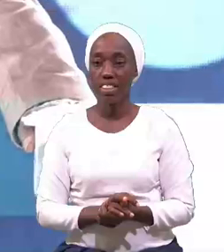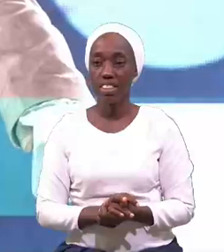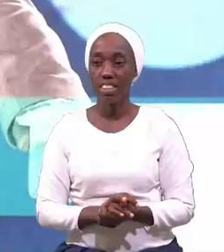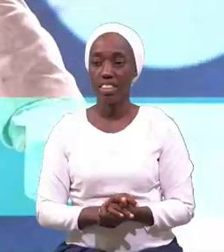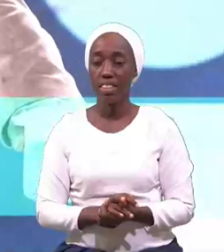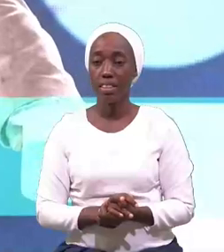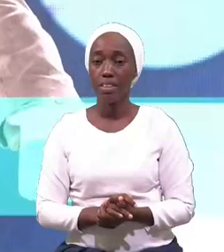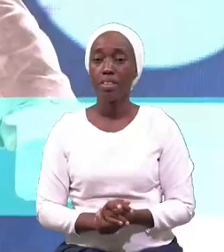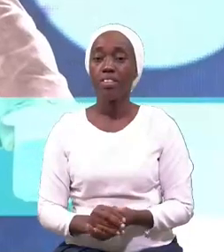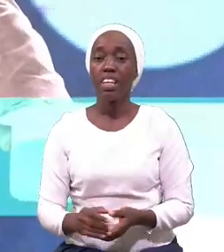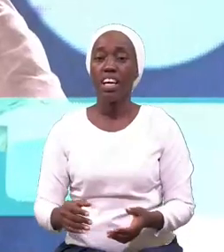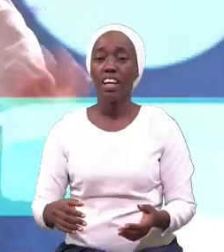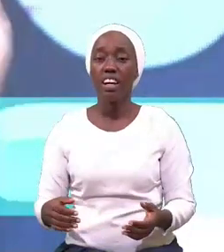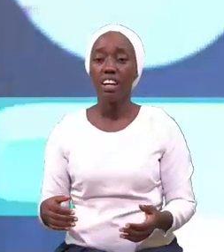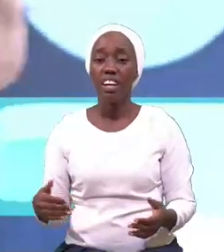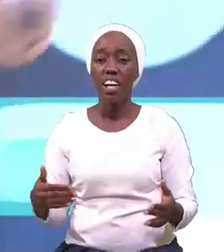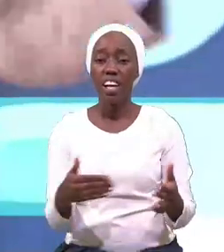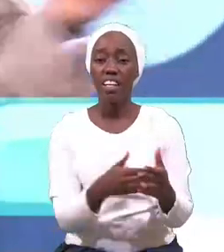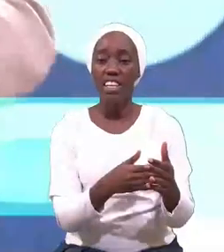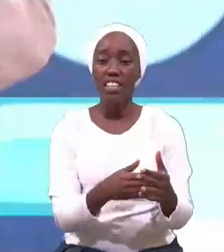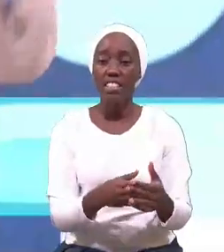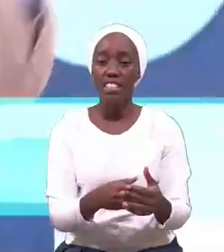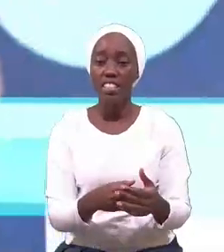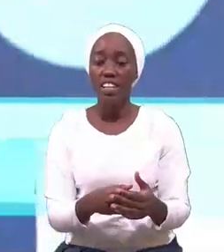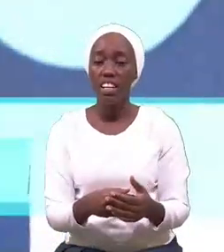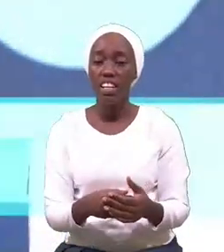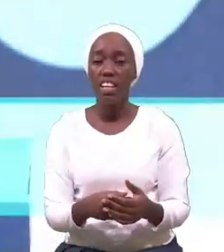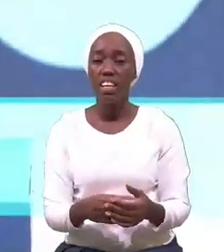Le R, ne résistez pas l'esprit.